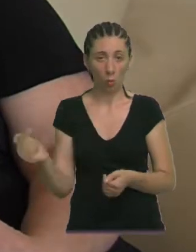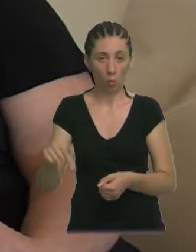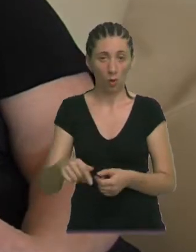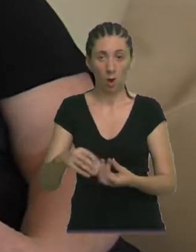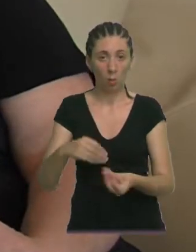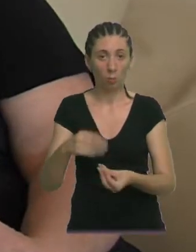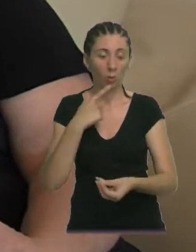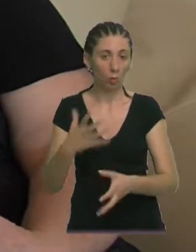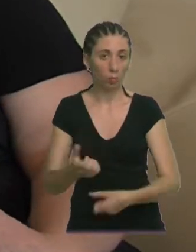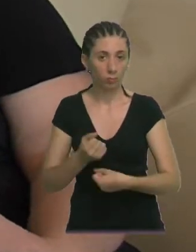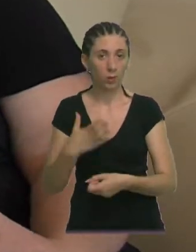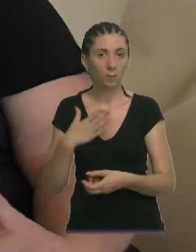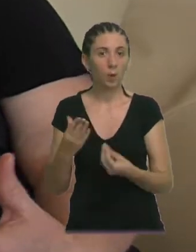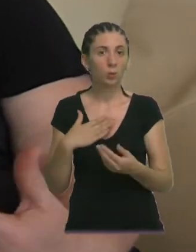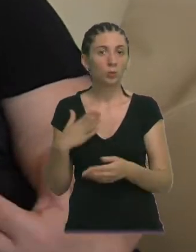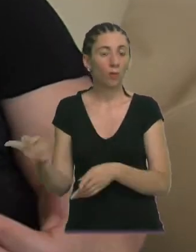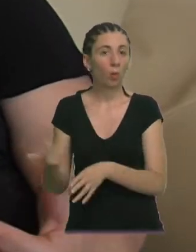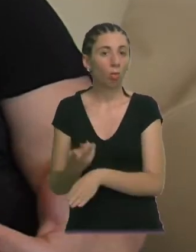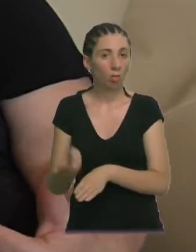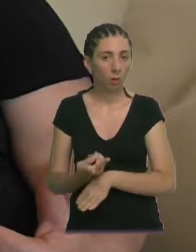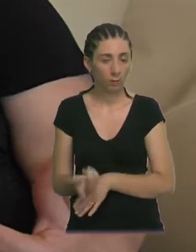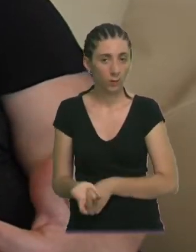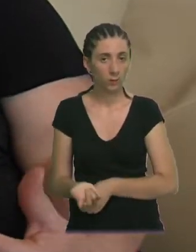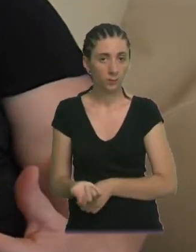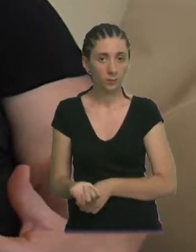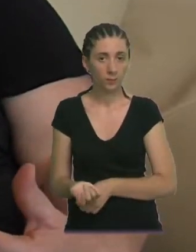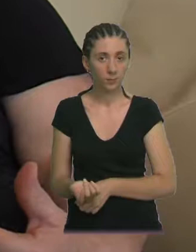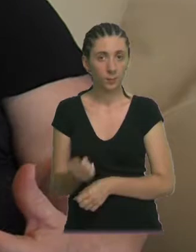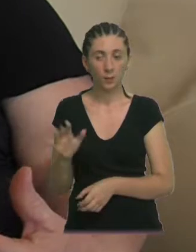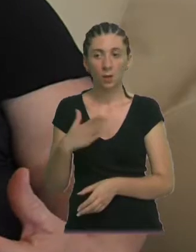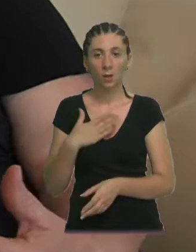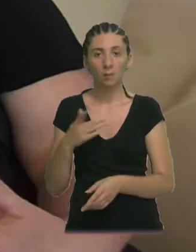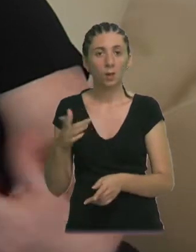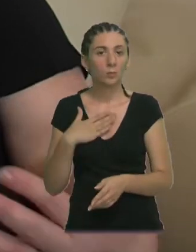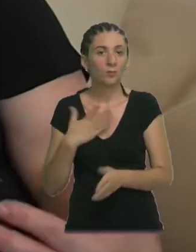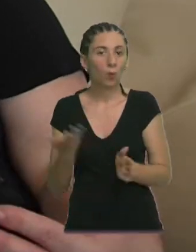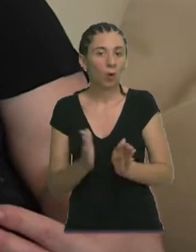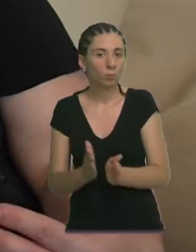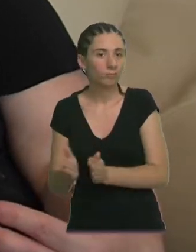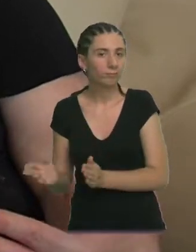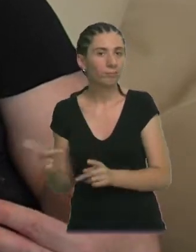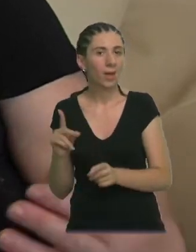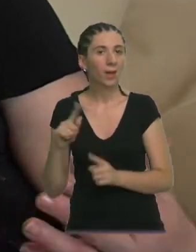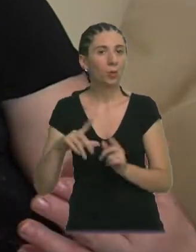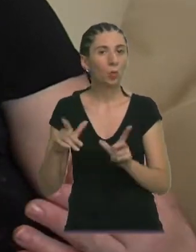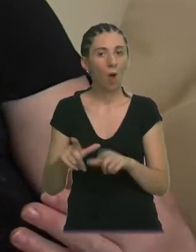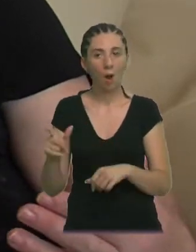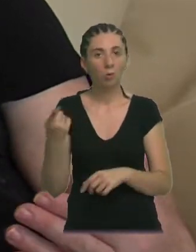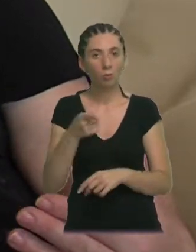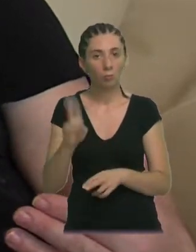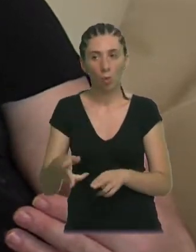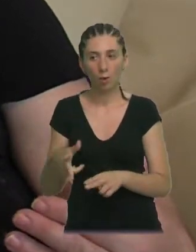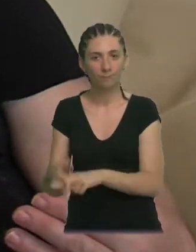u domiteljsku obitelj, imaju neke svoje navike, svoje rituale koje vi